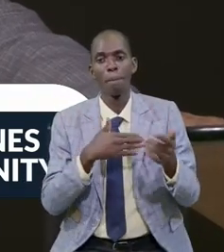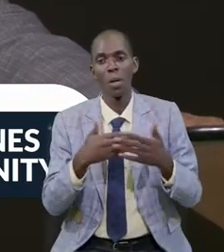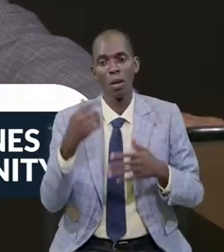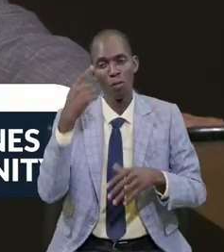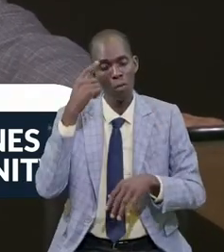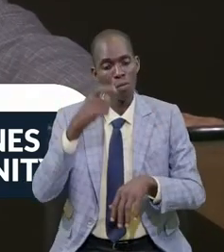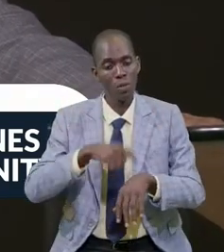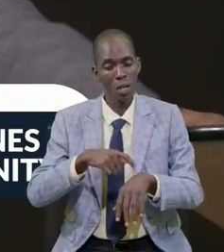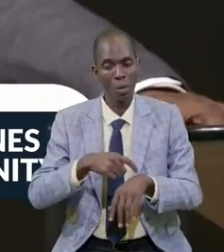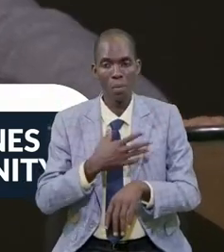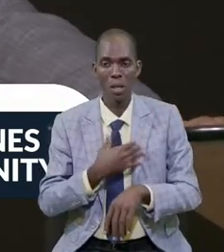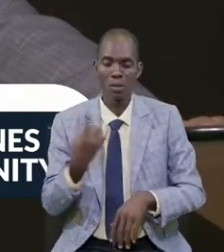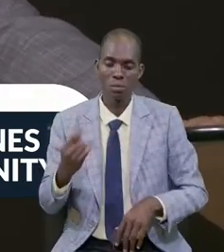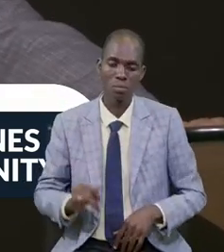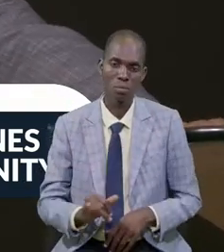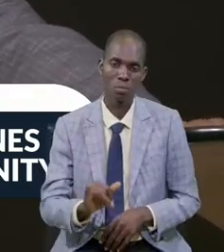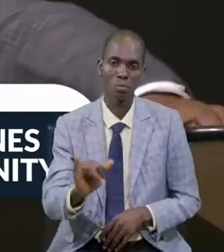et l'éternité.